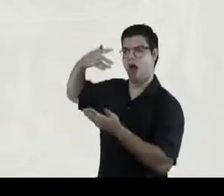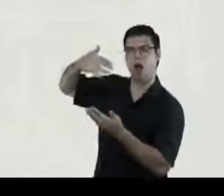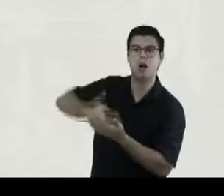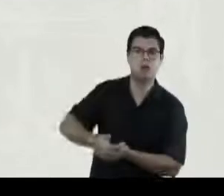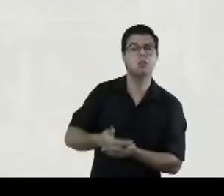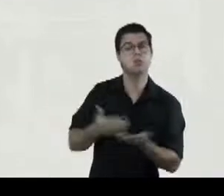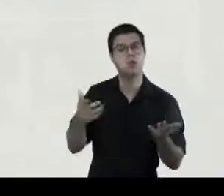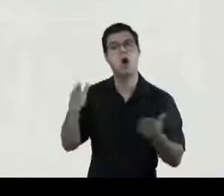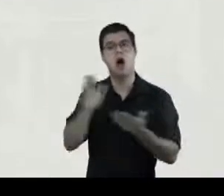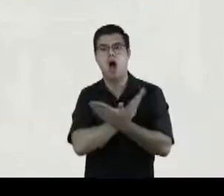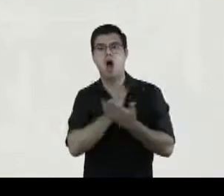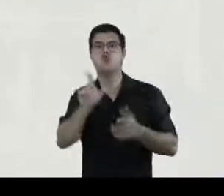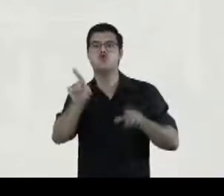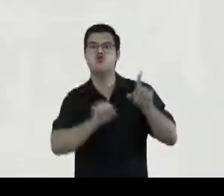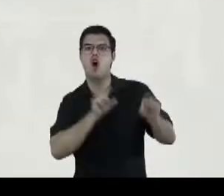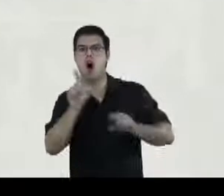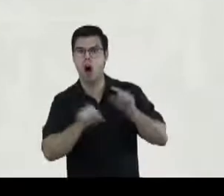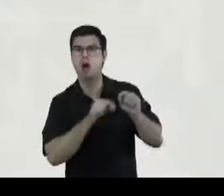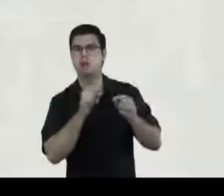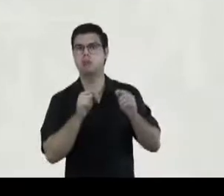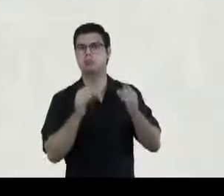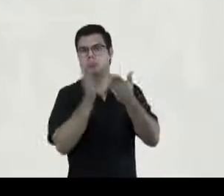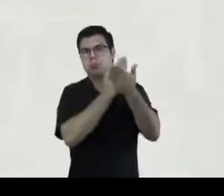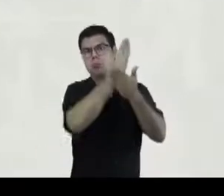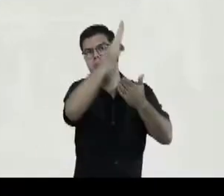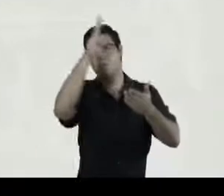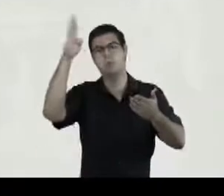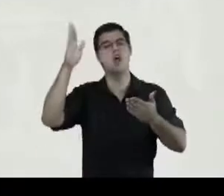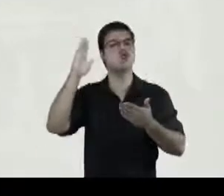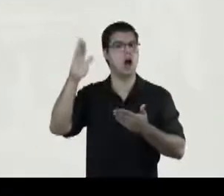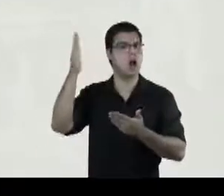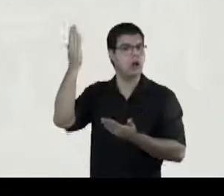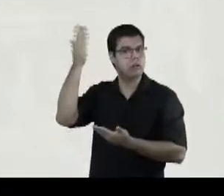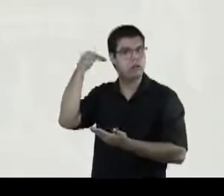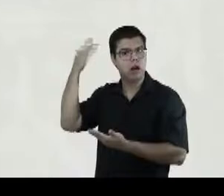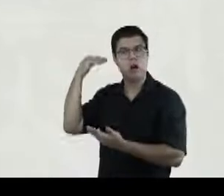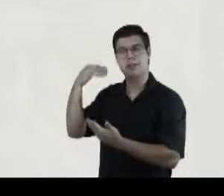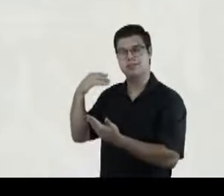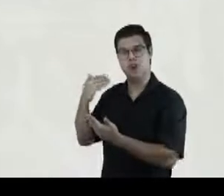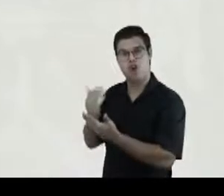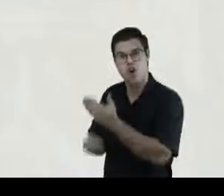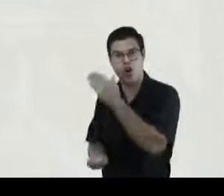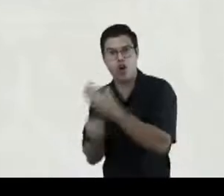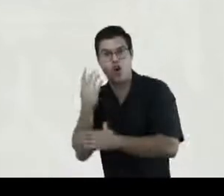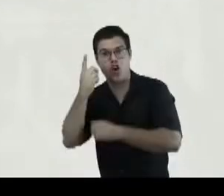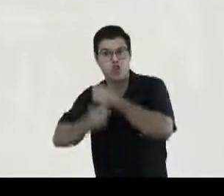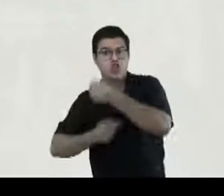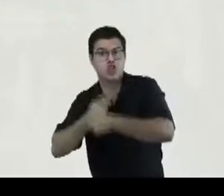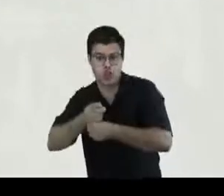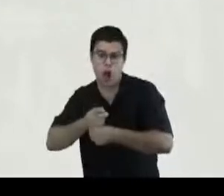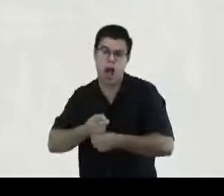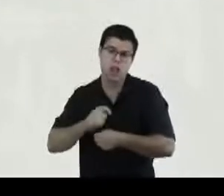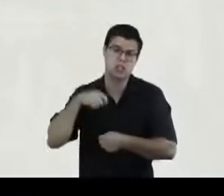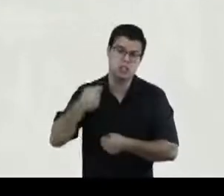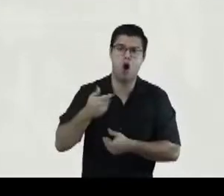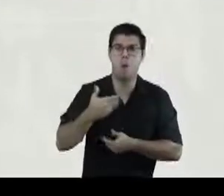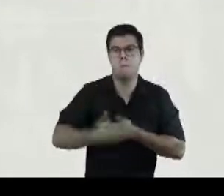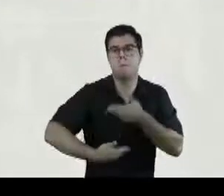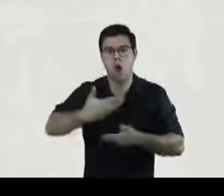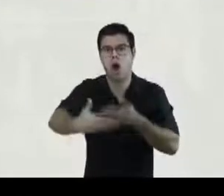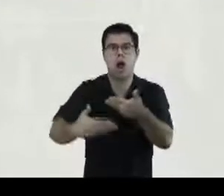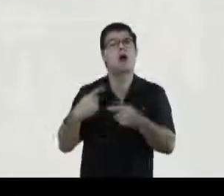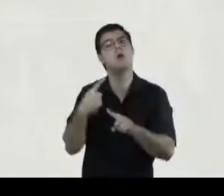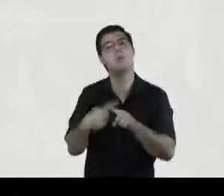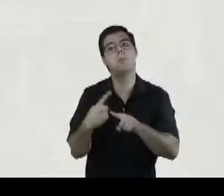sont en ligne, est un grand progrès. Un grand progrès, pourquoi? Parce que les formes d'autorité incluent les